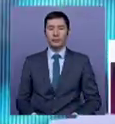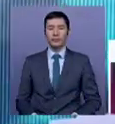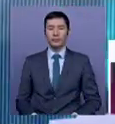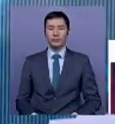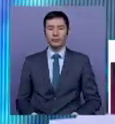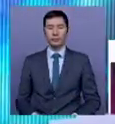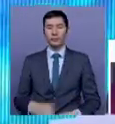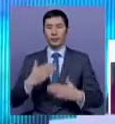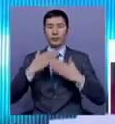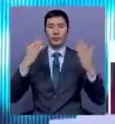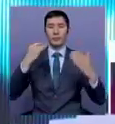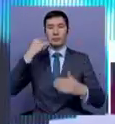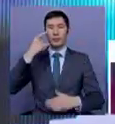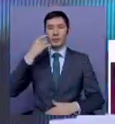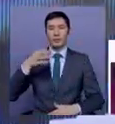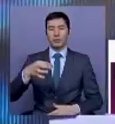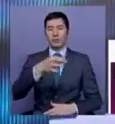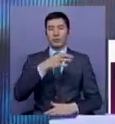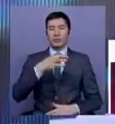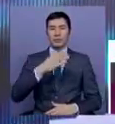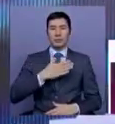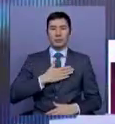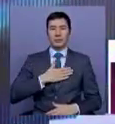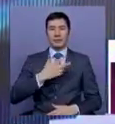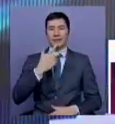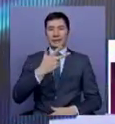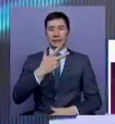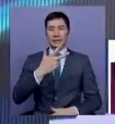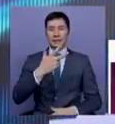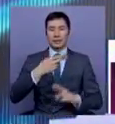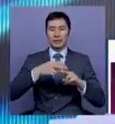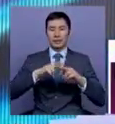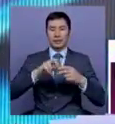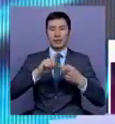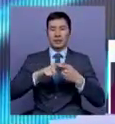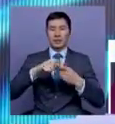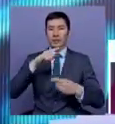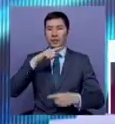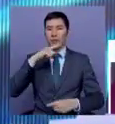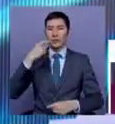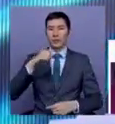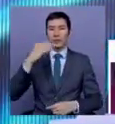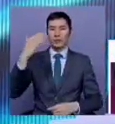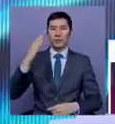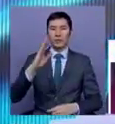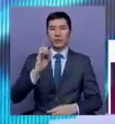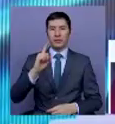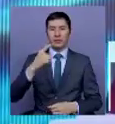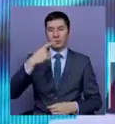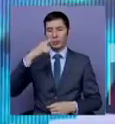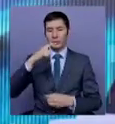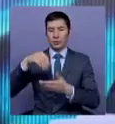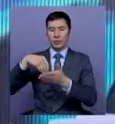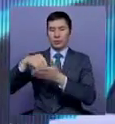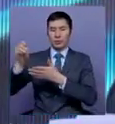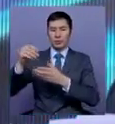Соңғы дерек, Павлодар облысында біздің үш отандасымыз Ресей Федерациясынан сақтандыру бойынша ВАЗ-21-06 автокөлігін әдейі сатып